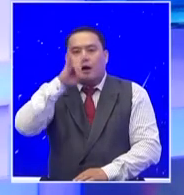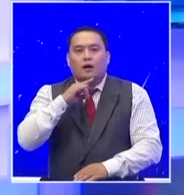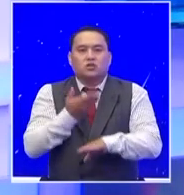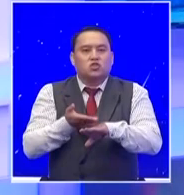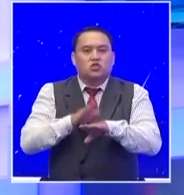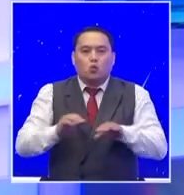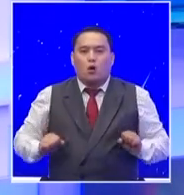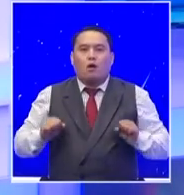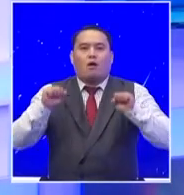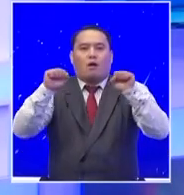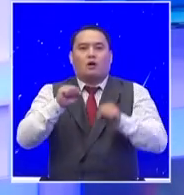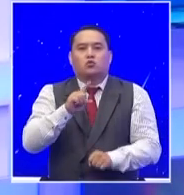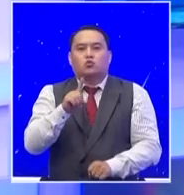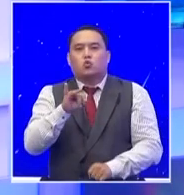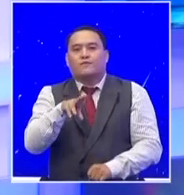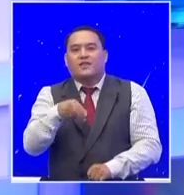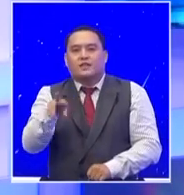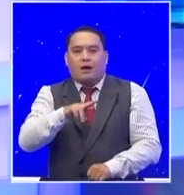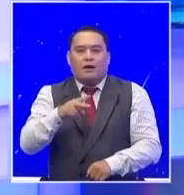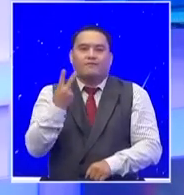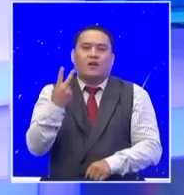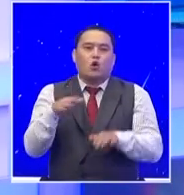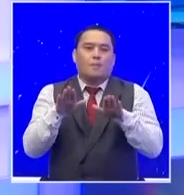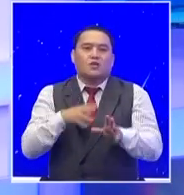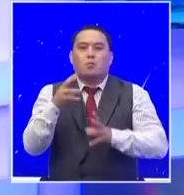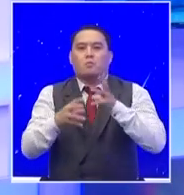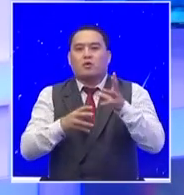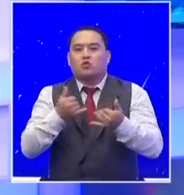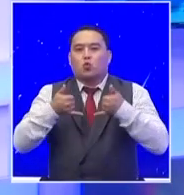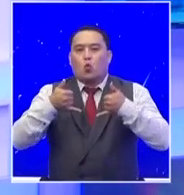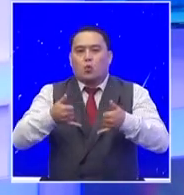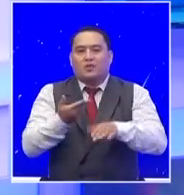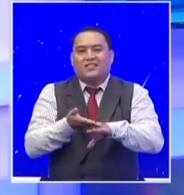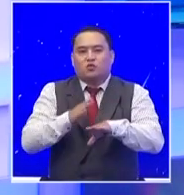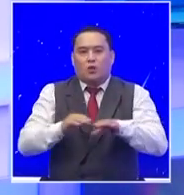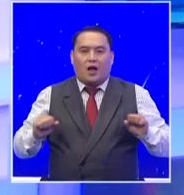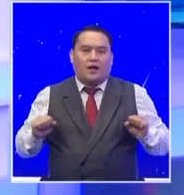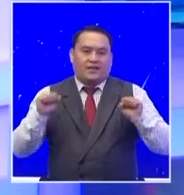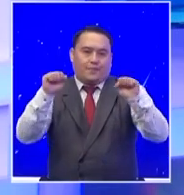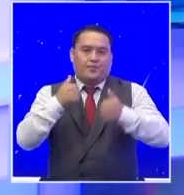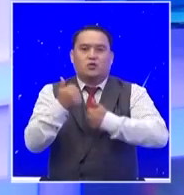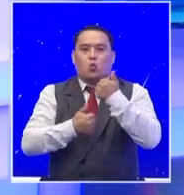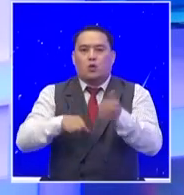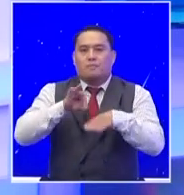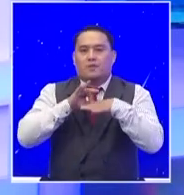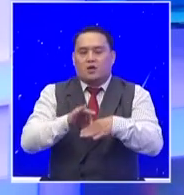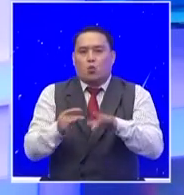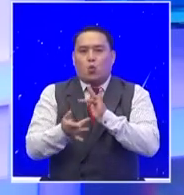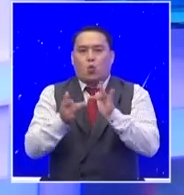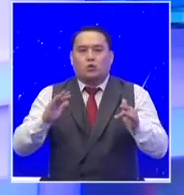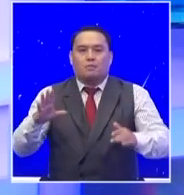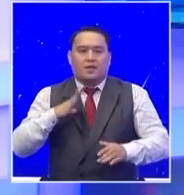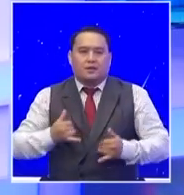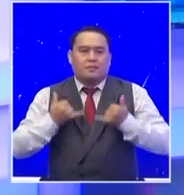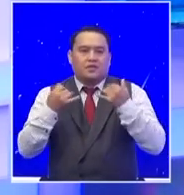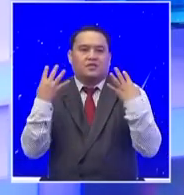Казахстанская тяжелоатлетка Зульфия Чиншанло заняла 2-е место на международном кубке по тяжелой атлетике. Турнир проводился в режиме онлайн и был